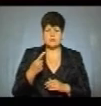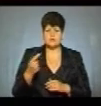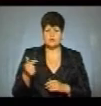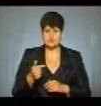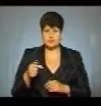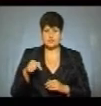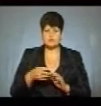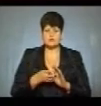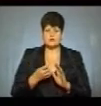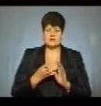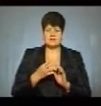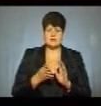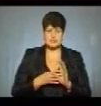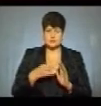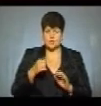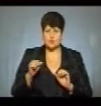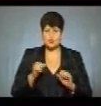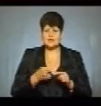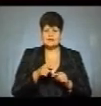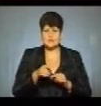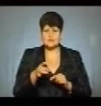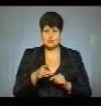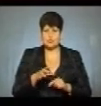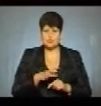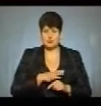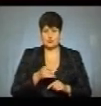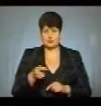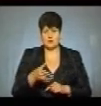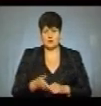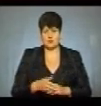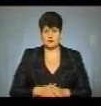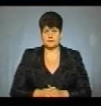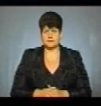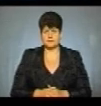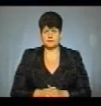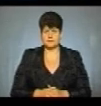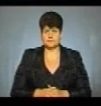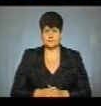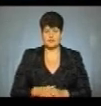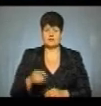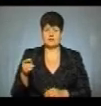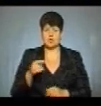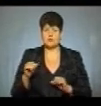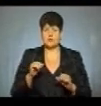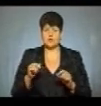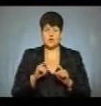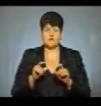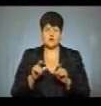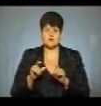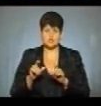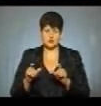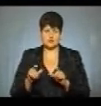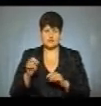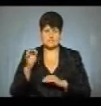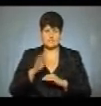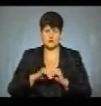грудня 1919 року уряд цієї республіки перебував у Тернополі. В Тернопіль урядові установи